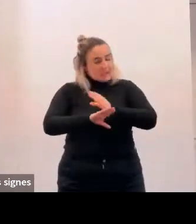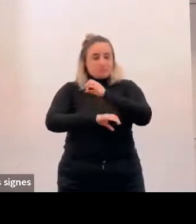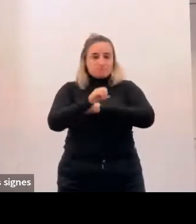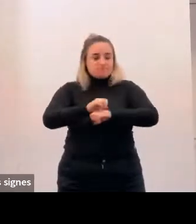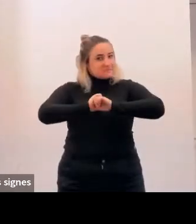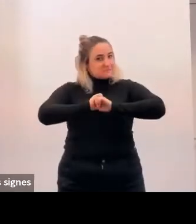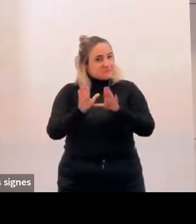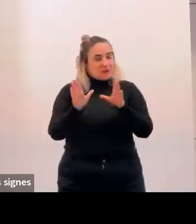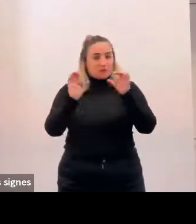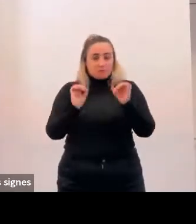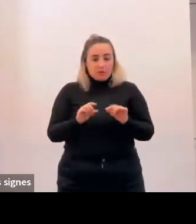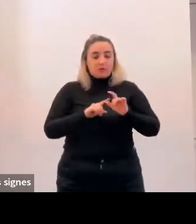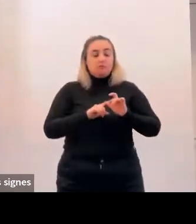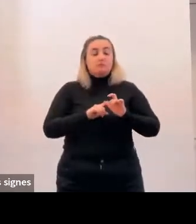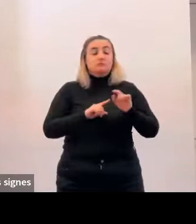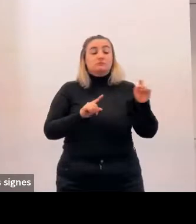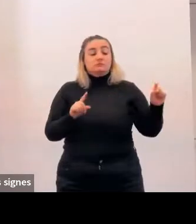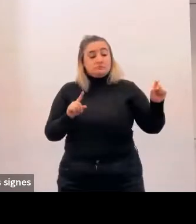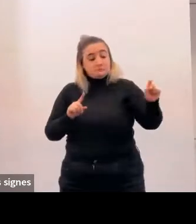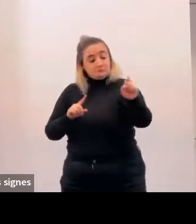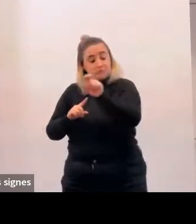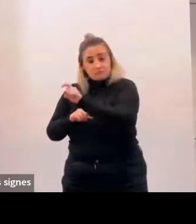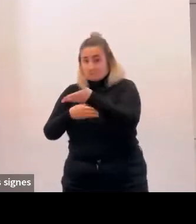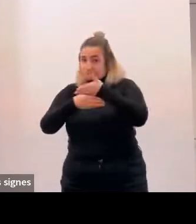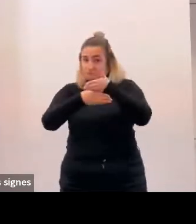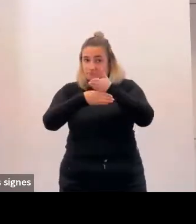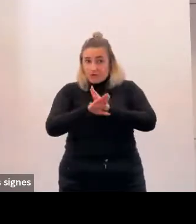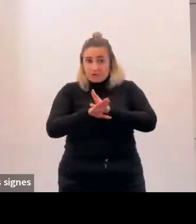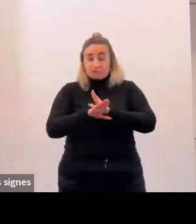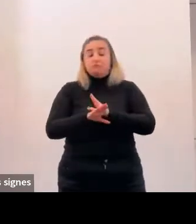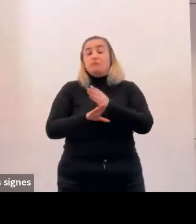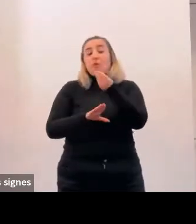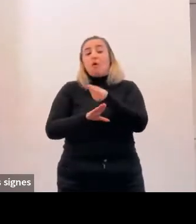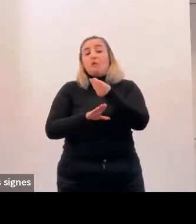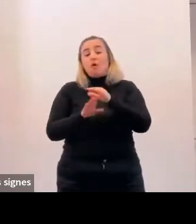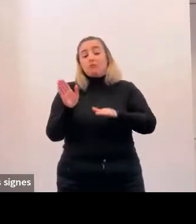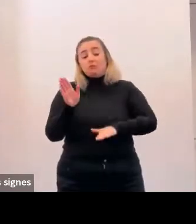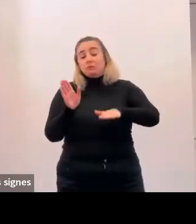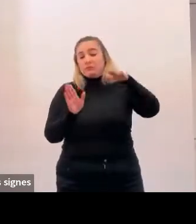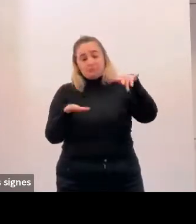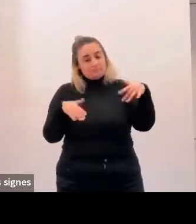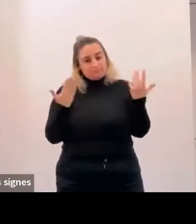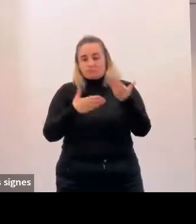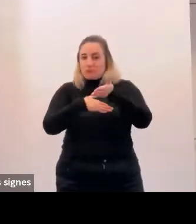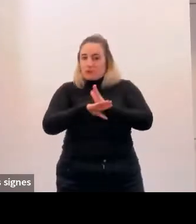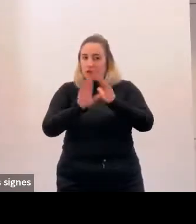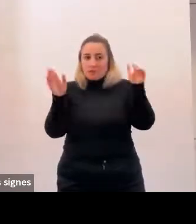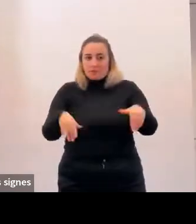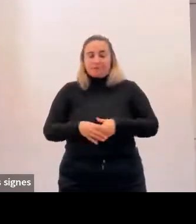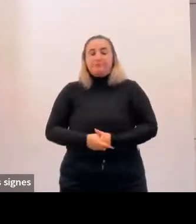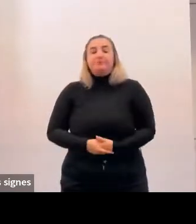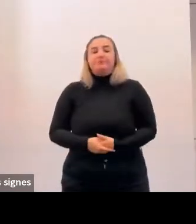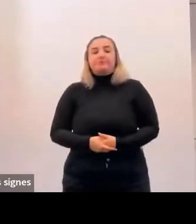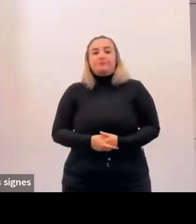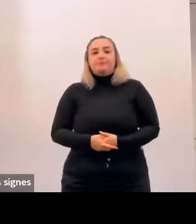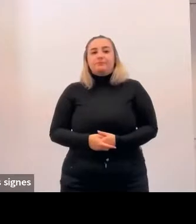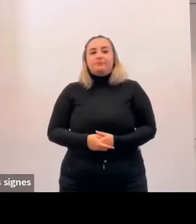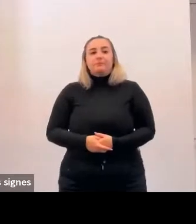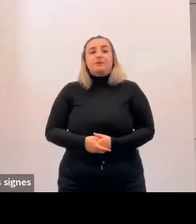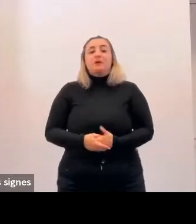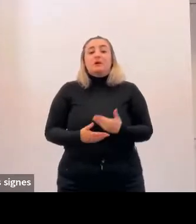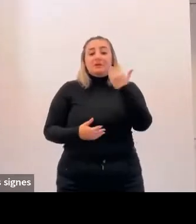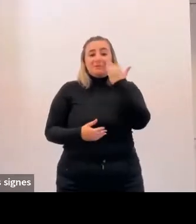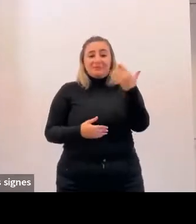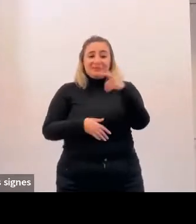toutes les structures accueillant des enfants petits ou plus grands. En conséquence, et après avis favorable